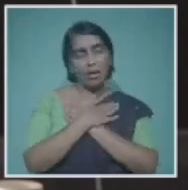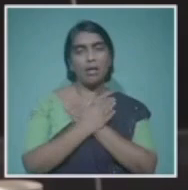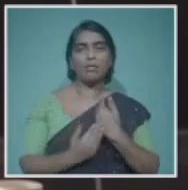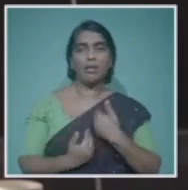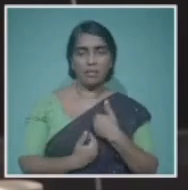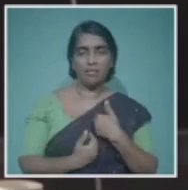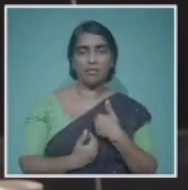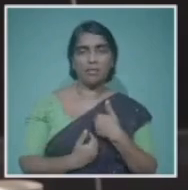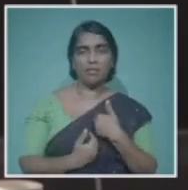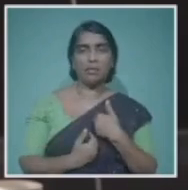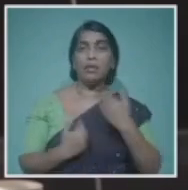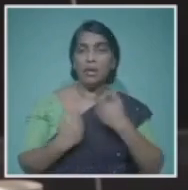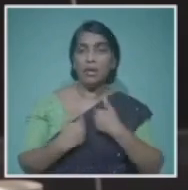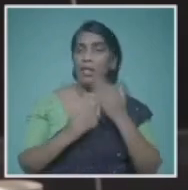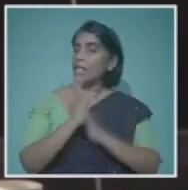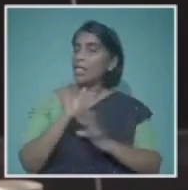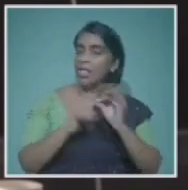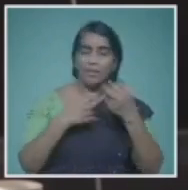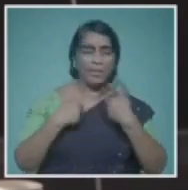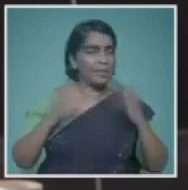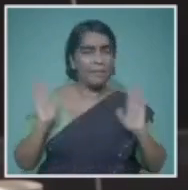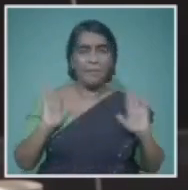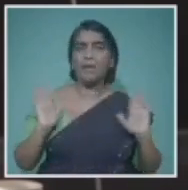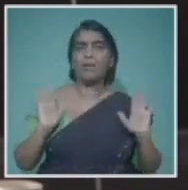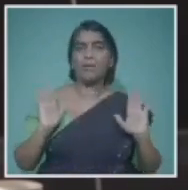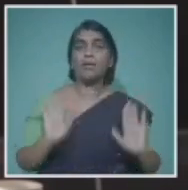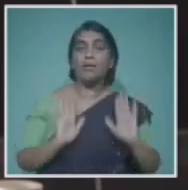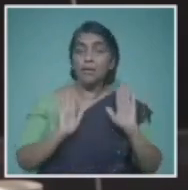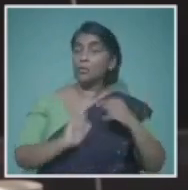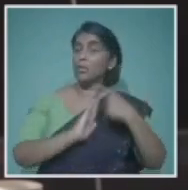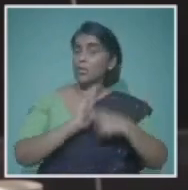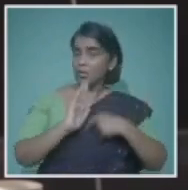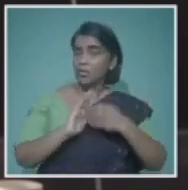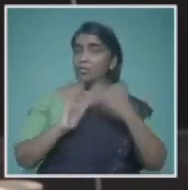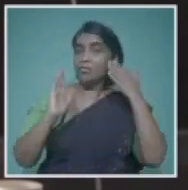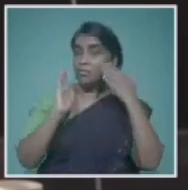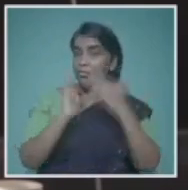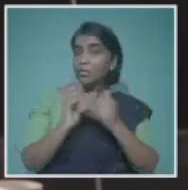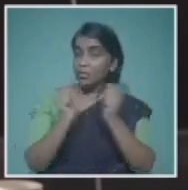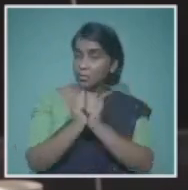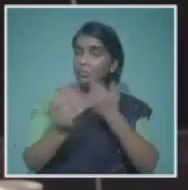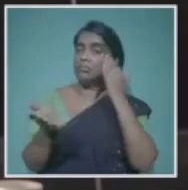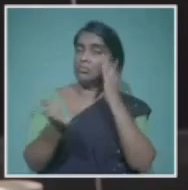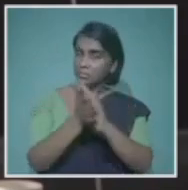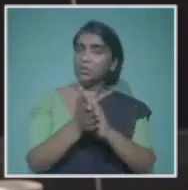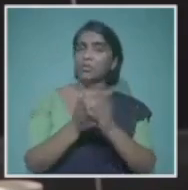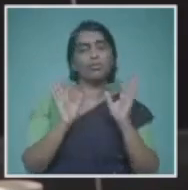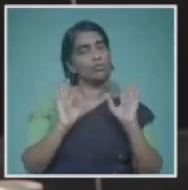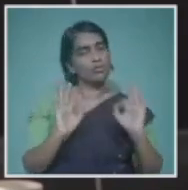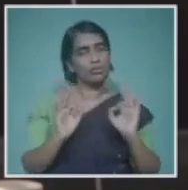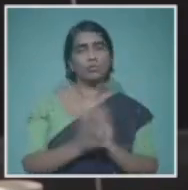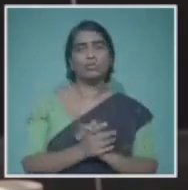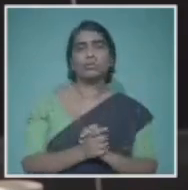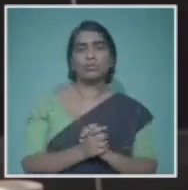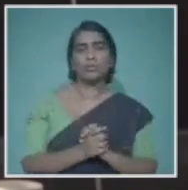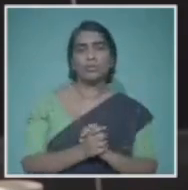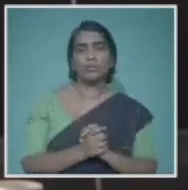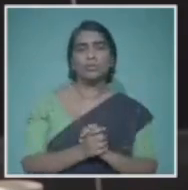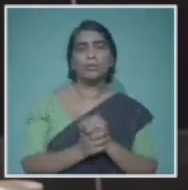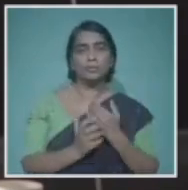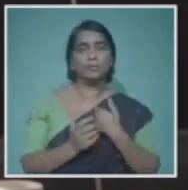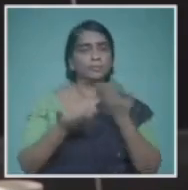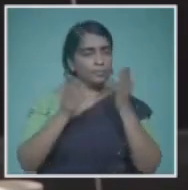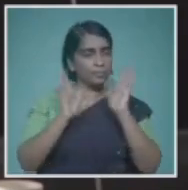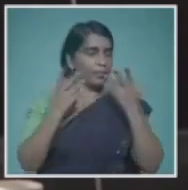තියෙනවා. අපිට ඇමතිකම් ඕනේ නැහැ. නමුත් රට වෙනුවෙන් කරන්න තියෙන දේ අපි කරන්න සූදානම්. ඉතින් මම